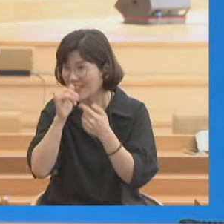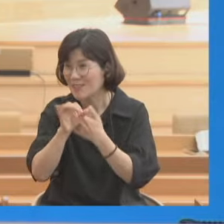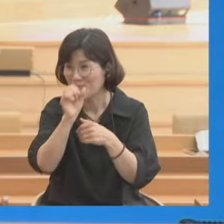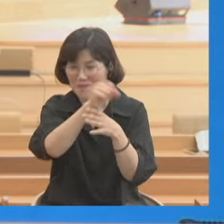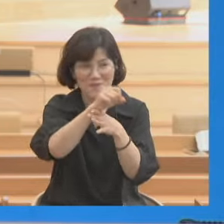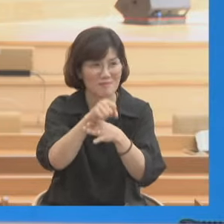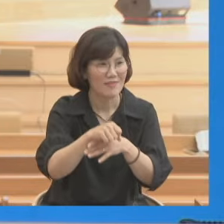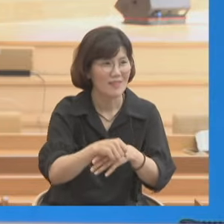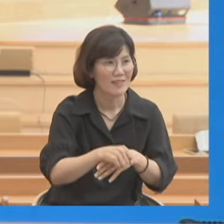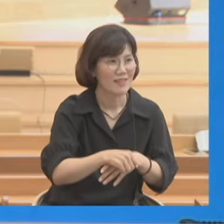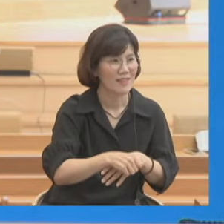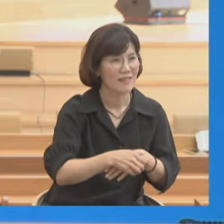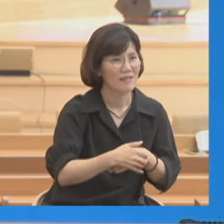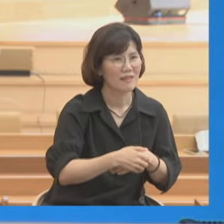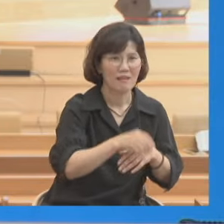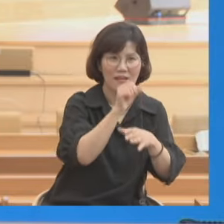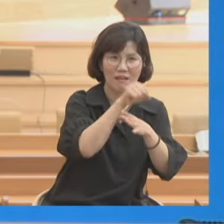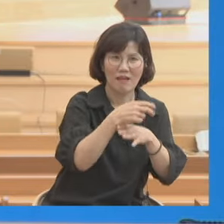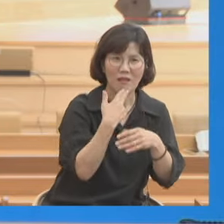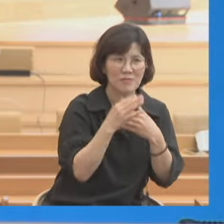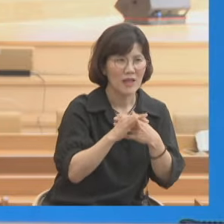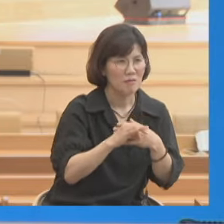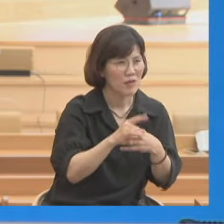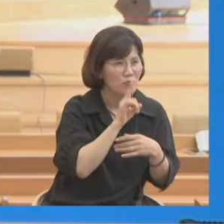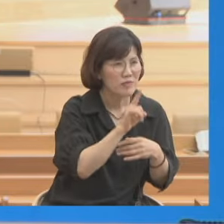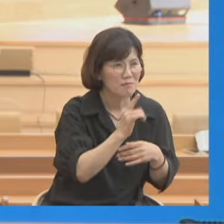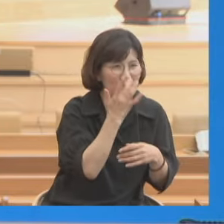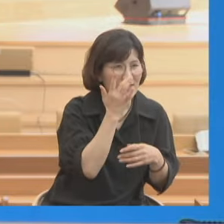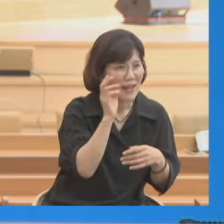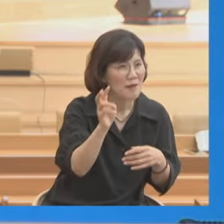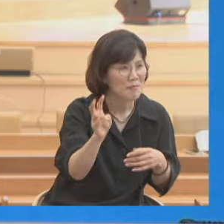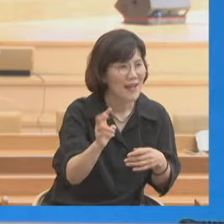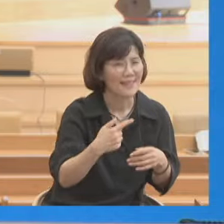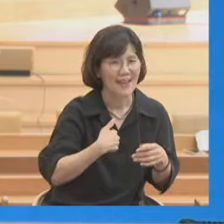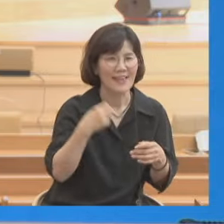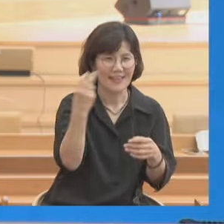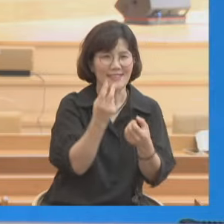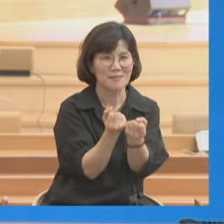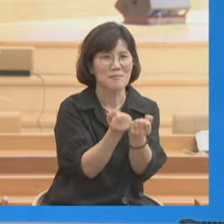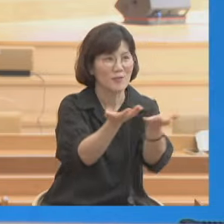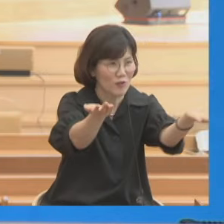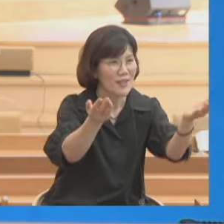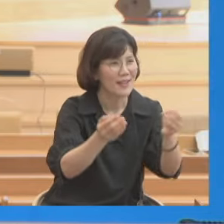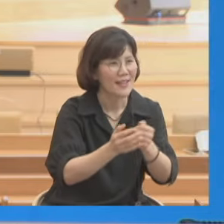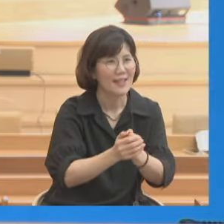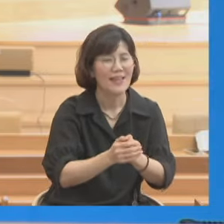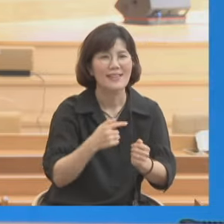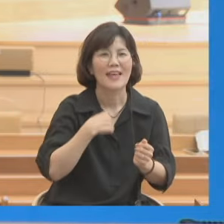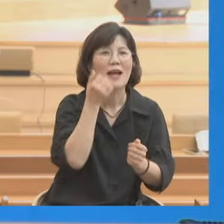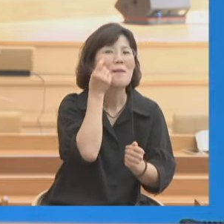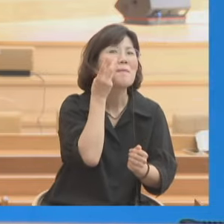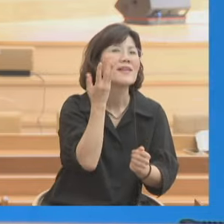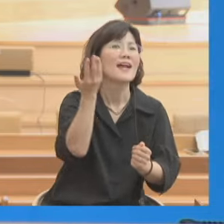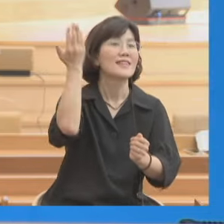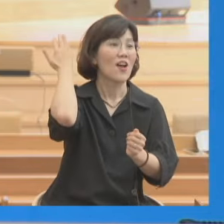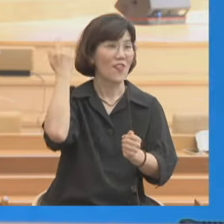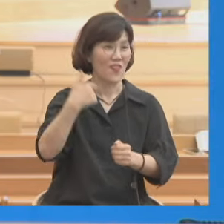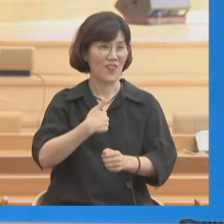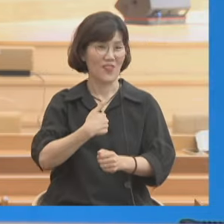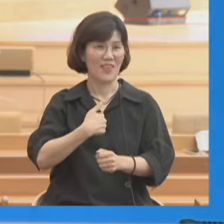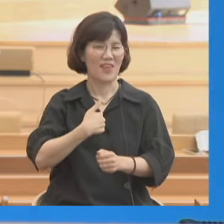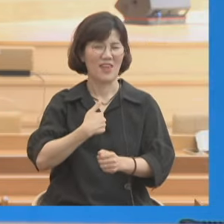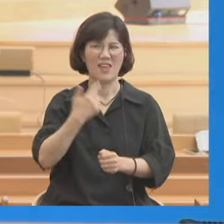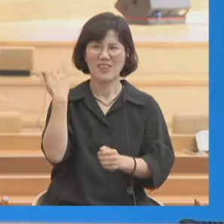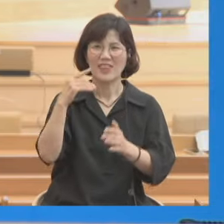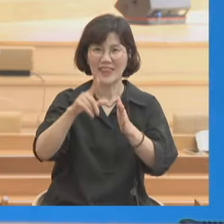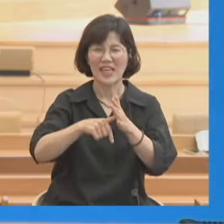고개를 안 끄덕거리시면 무슨 말인지 못 알아들었다는 얘기인데 알아듣도록 제가 얘기를 할게요. 몇 달 전에 있었던 일이에요. 제가 그